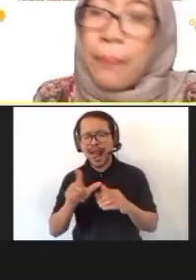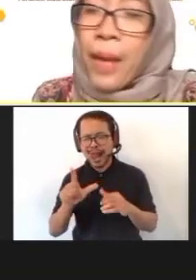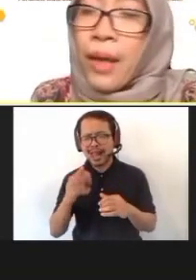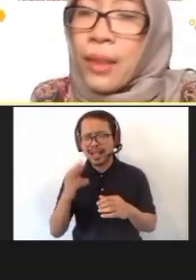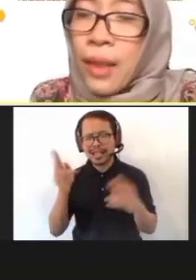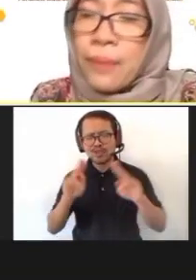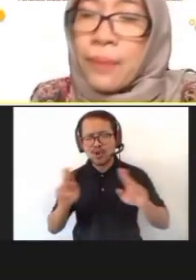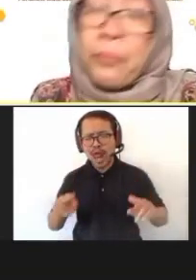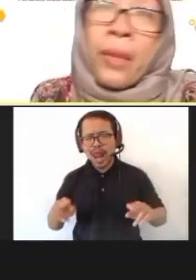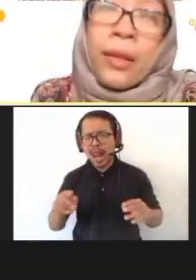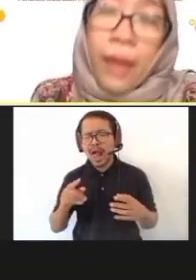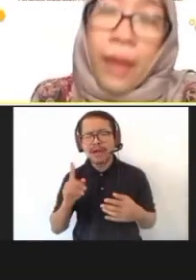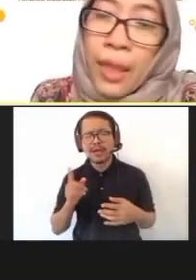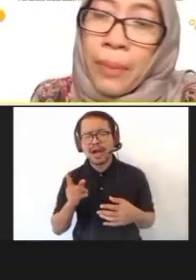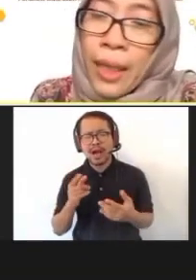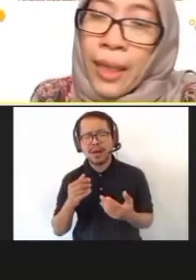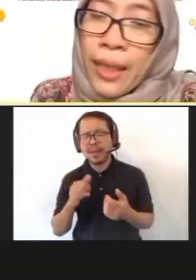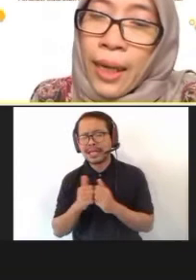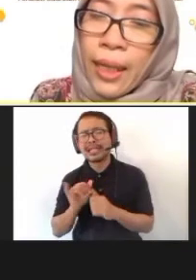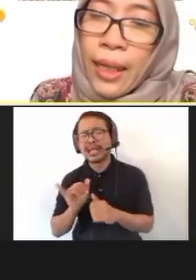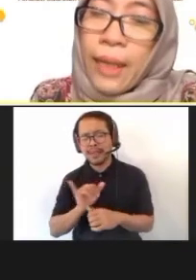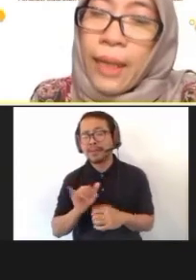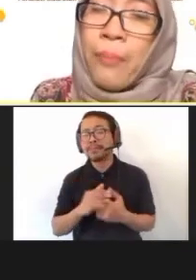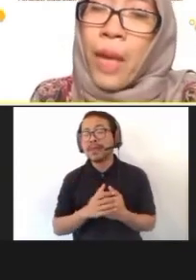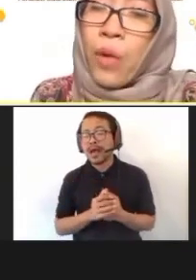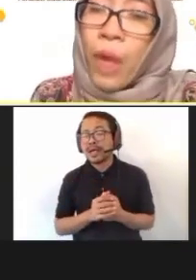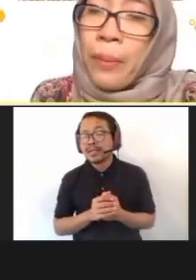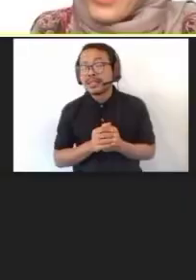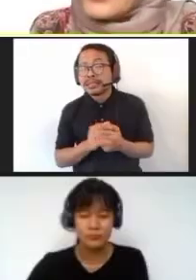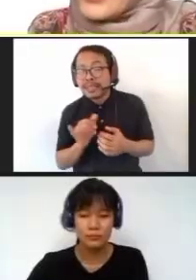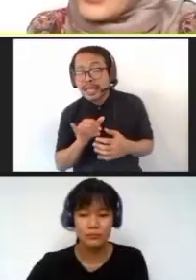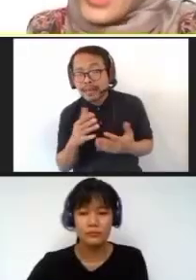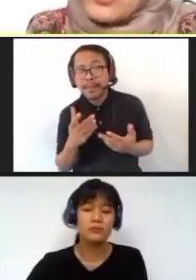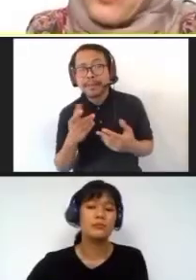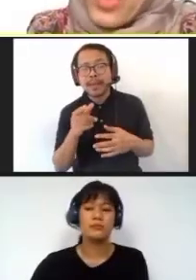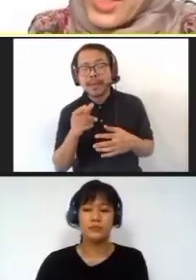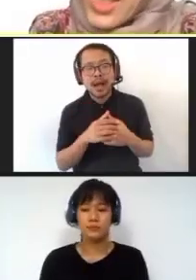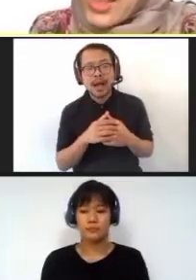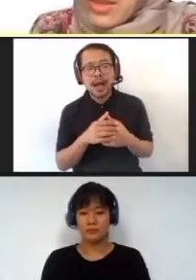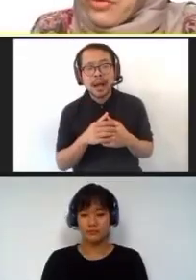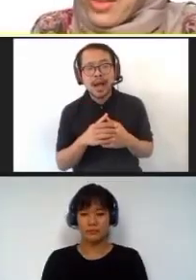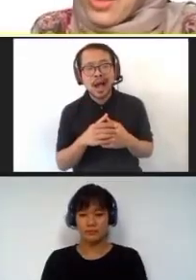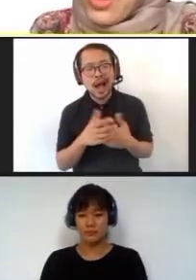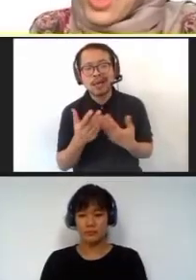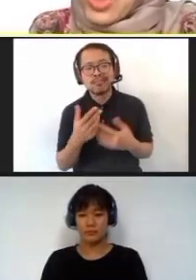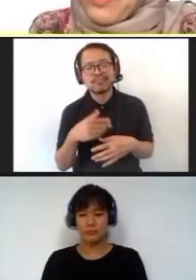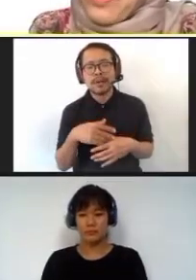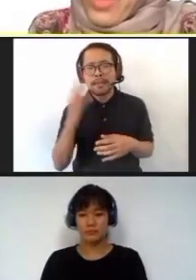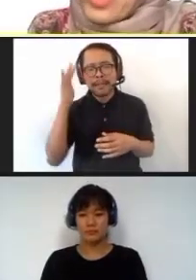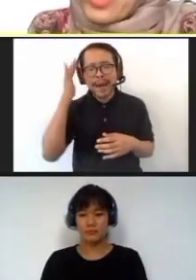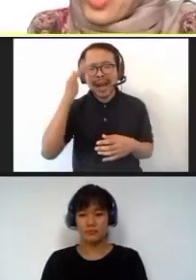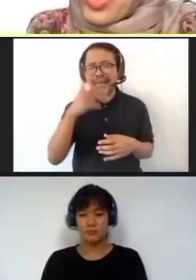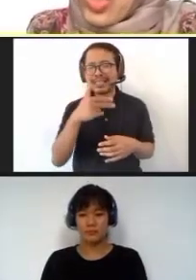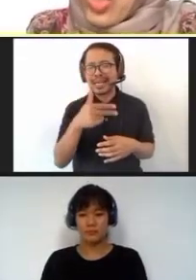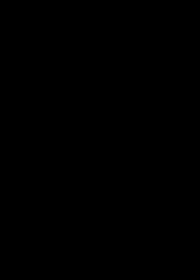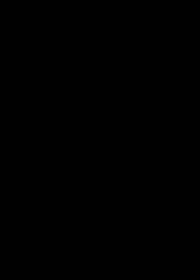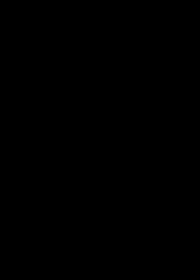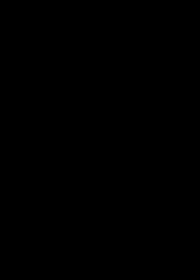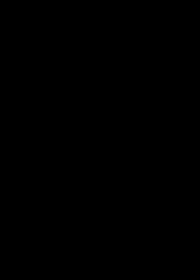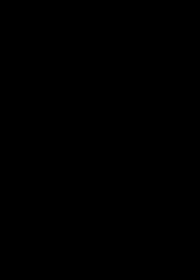adanya pelanggengan terhadap nilai-nilai pembakuan peran gender yang subordinatif gitu.